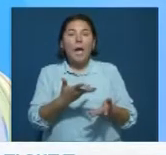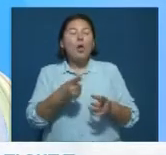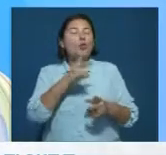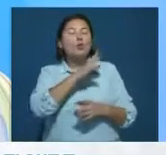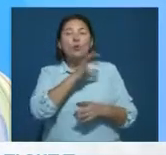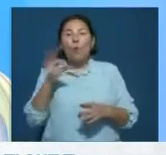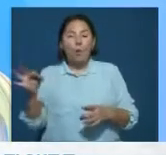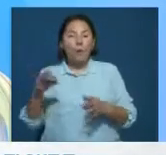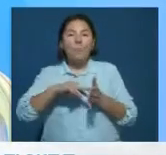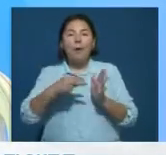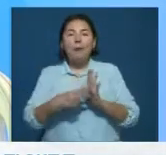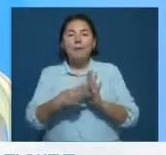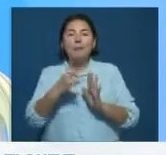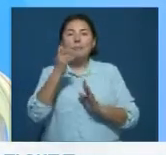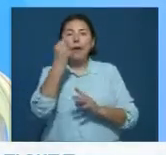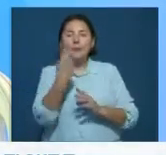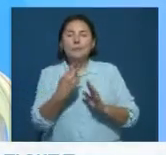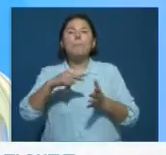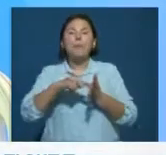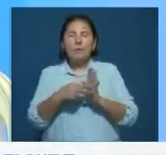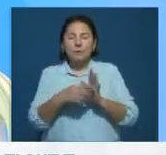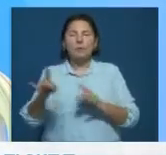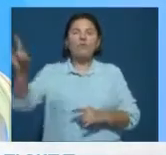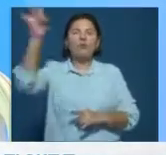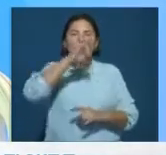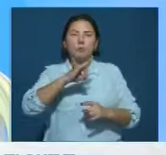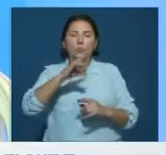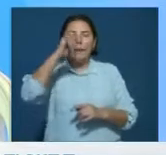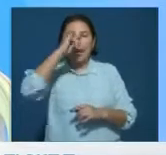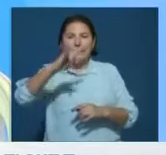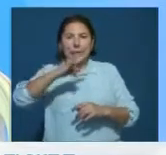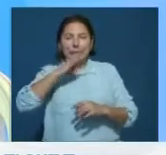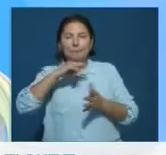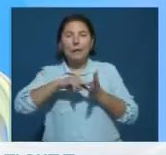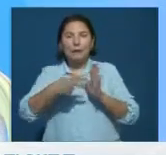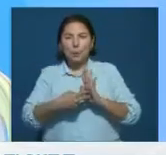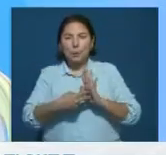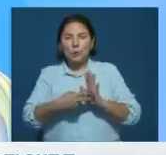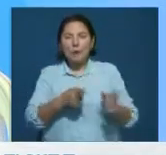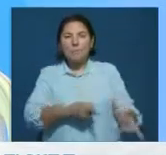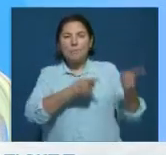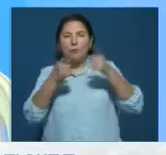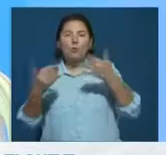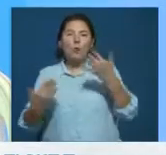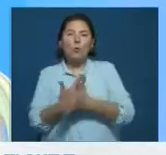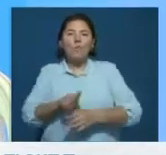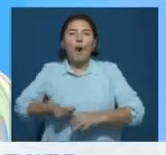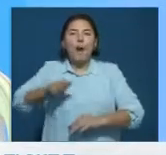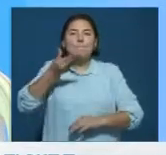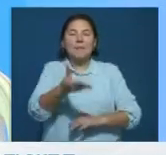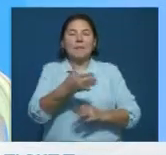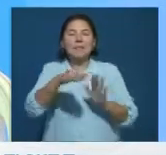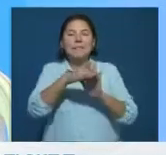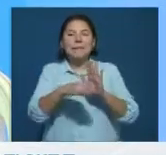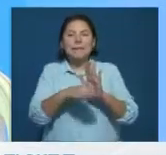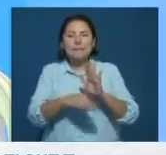в рамках плана нации планируется в Республике Казахстан планируется переход на новую оплату